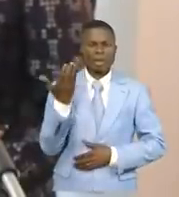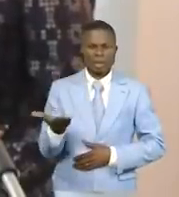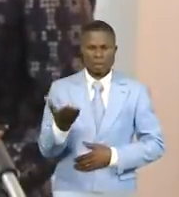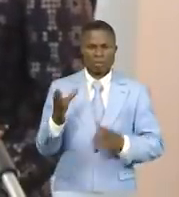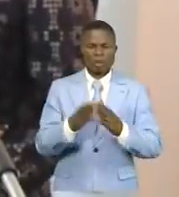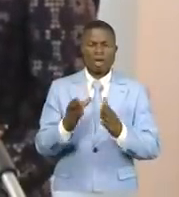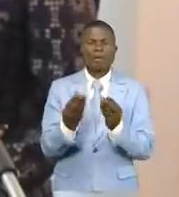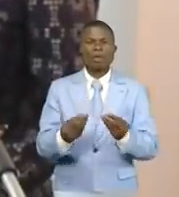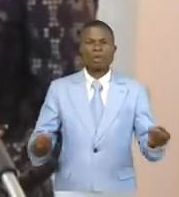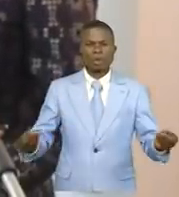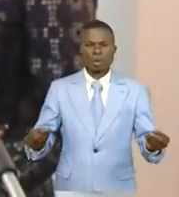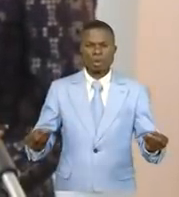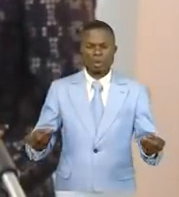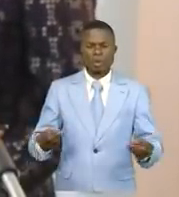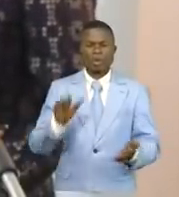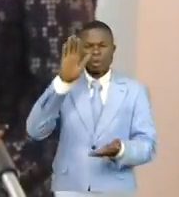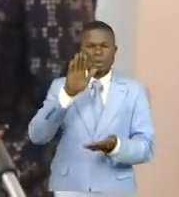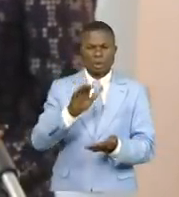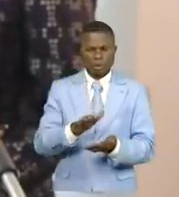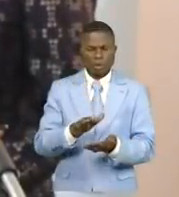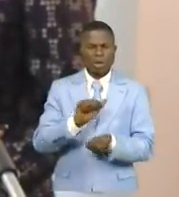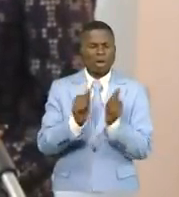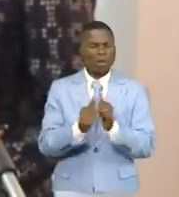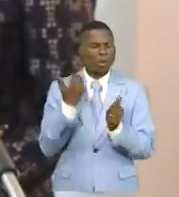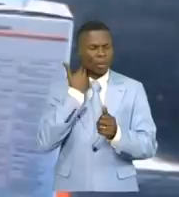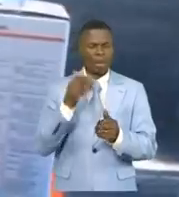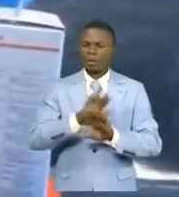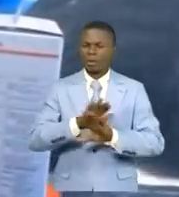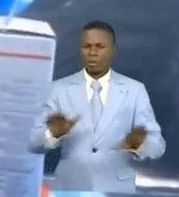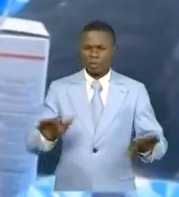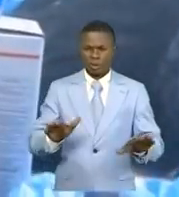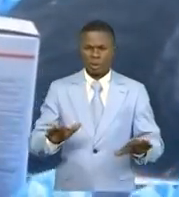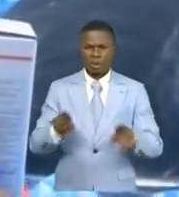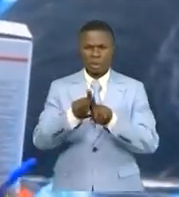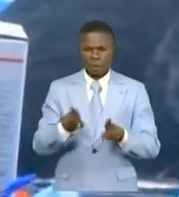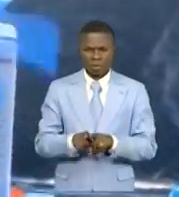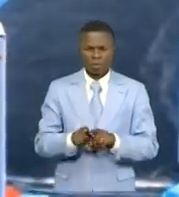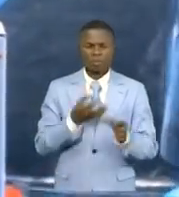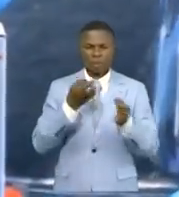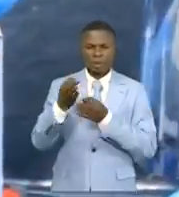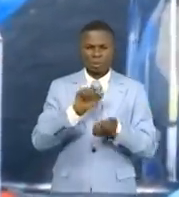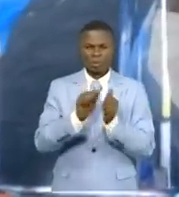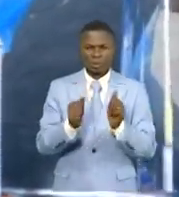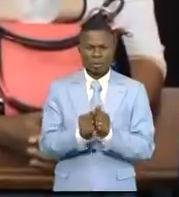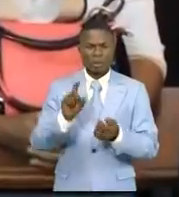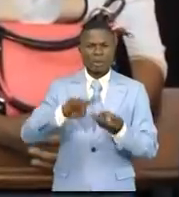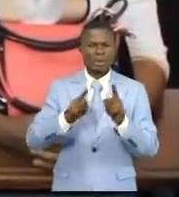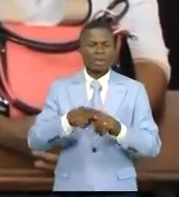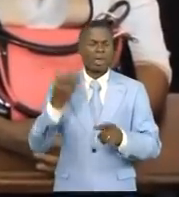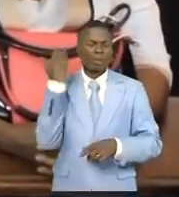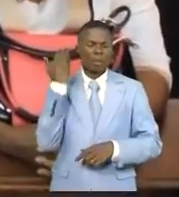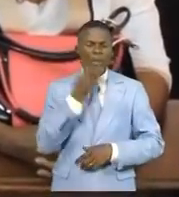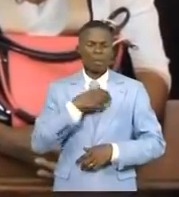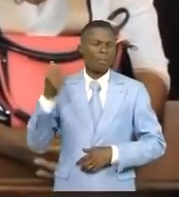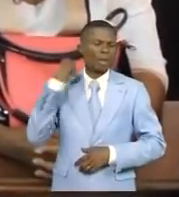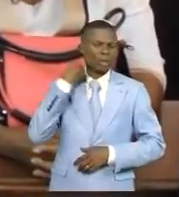comme résultat la réduction des nouveaux cas et également des décès. Il a aussi jeté les fleurs au personnel soignant pour leur